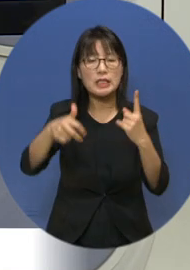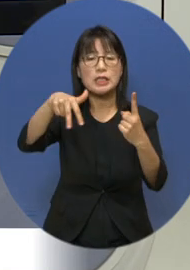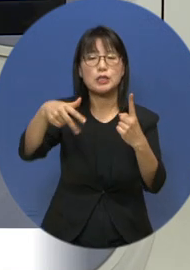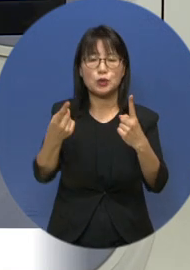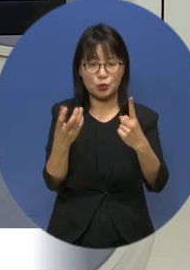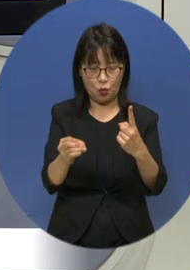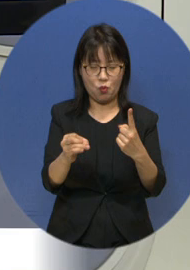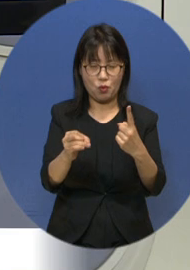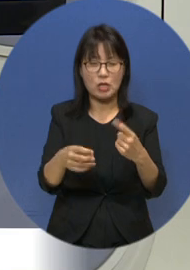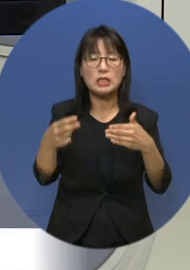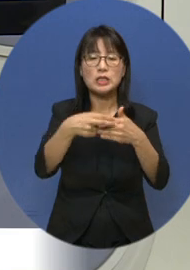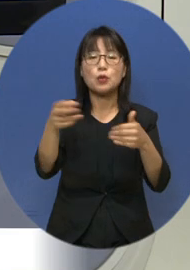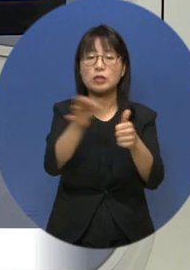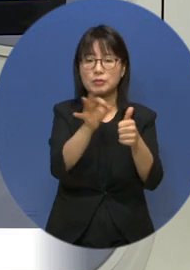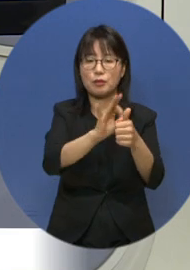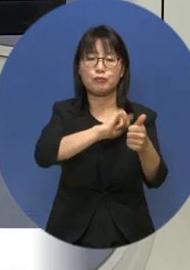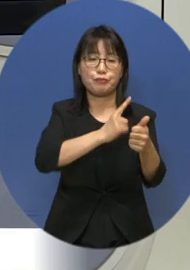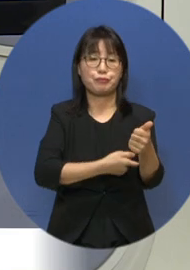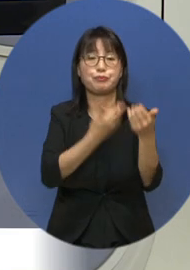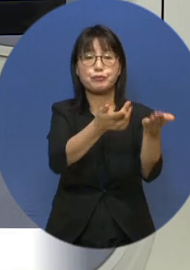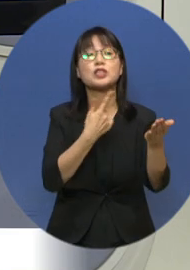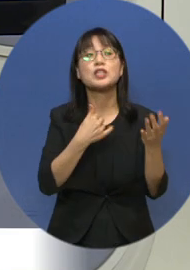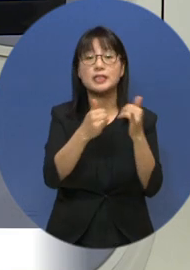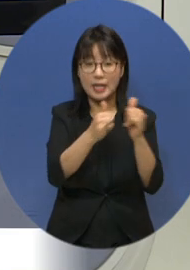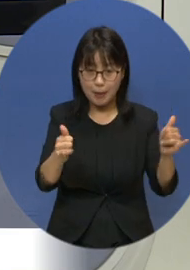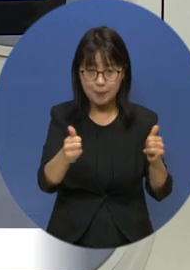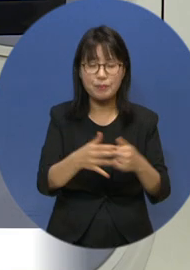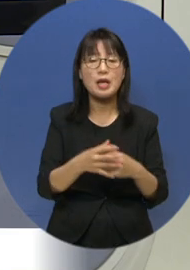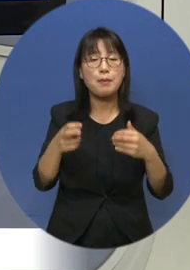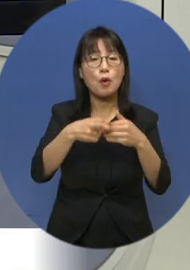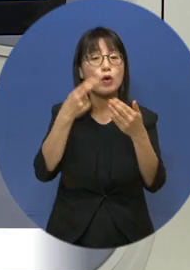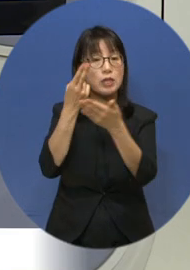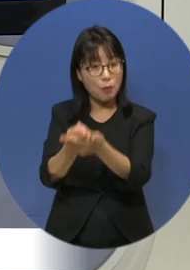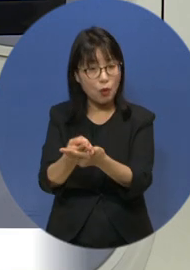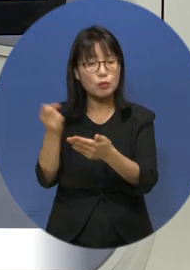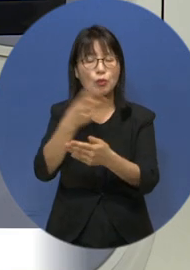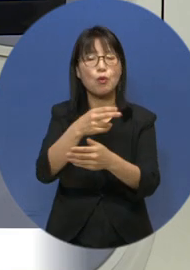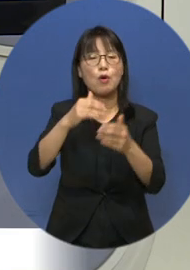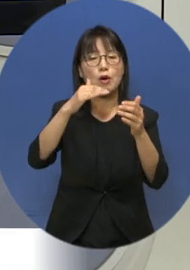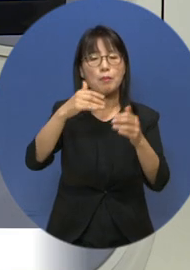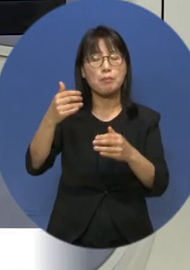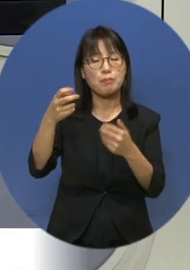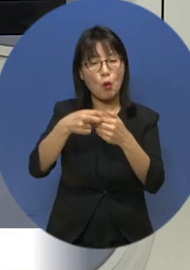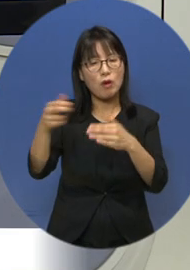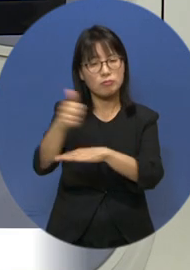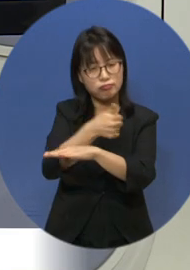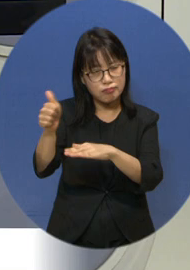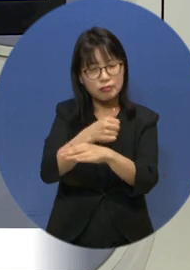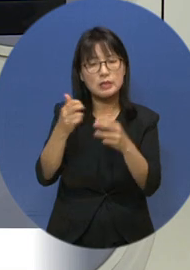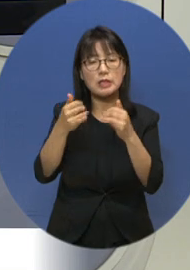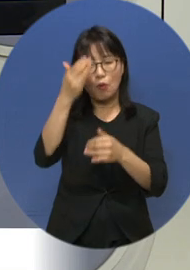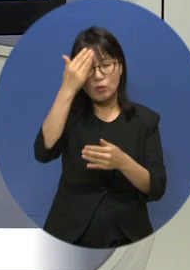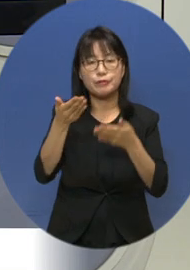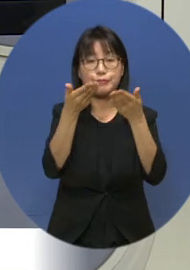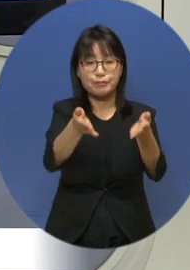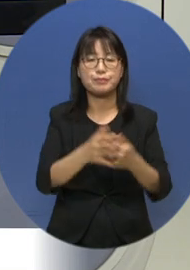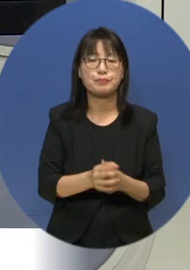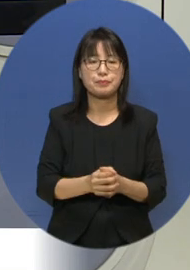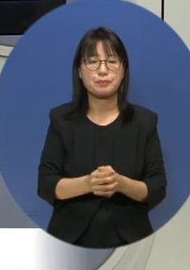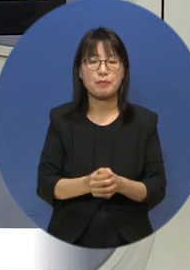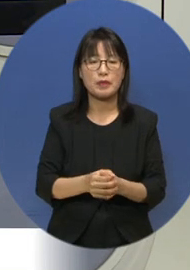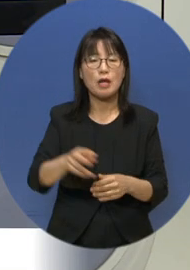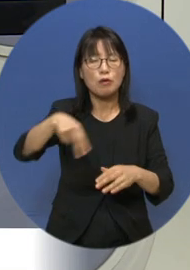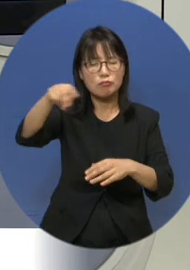의미하는데요 이들에게 입원과 외래 진료비 를 무료로 제공합니다 이번 지원은 행여 환자 중